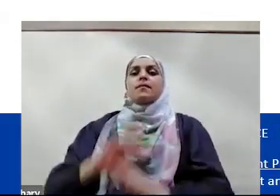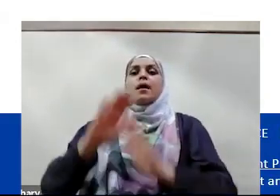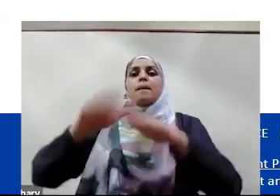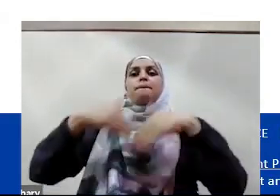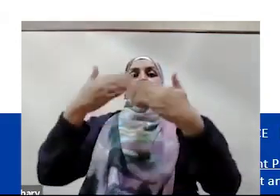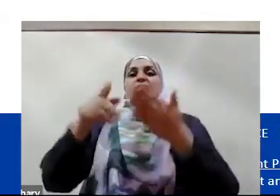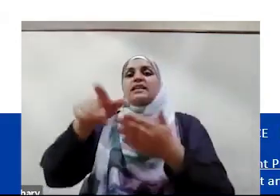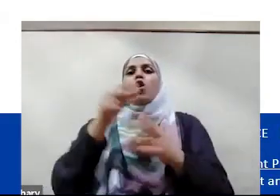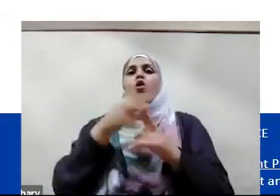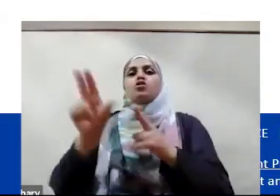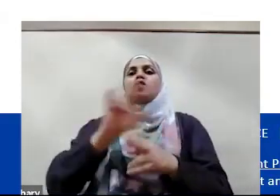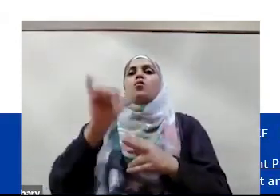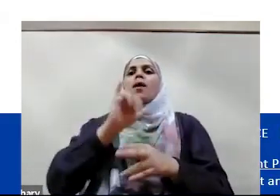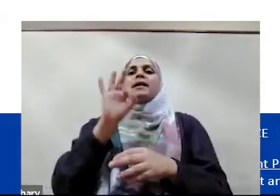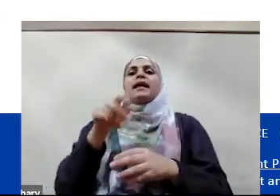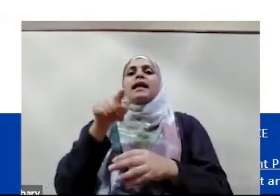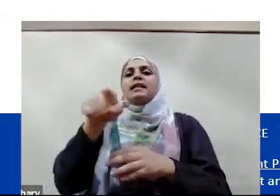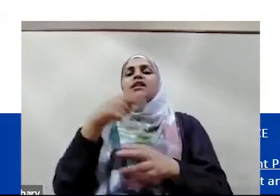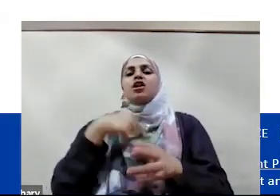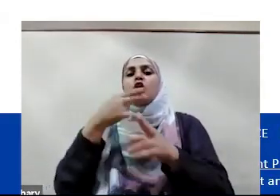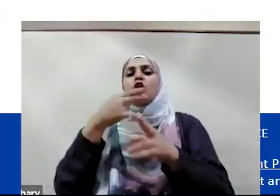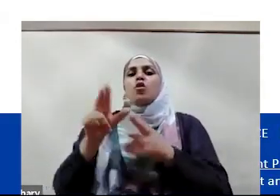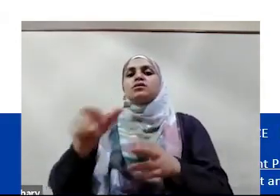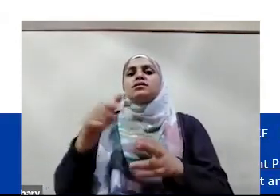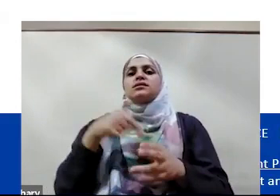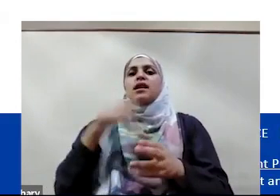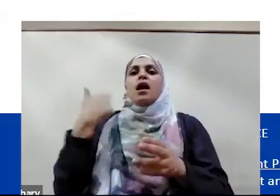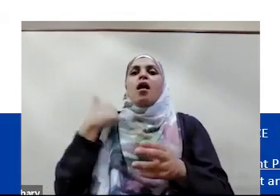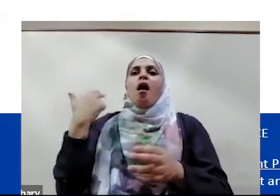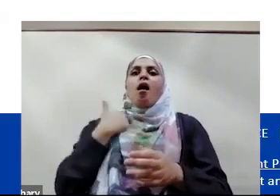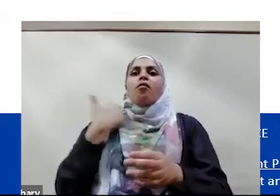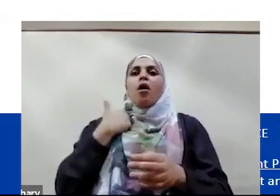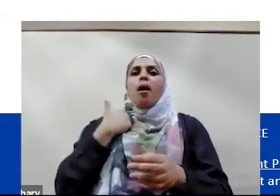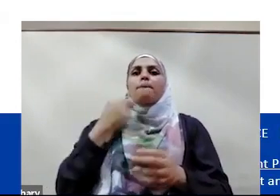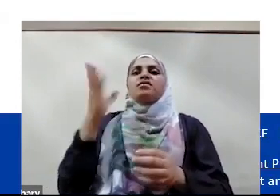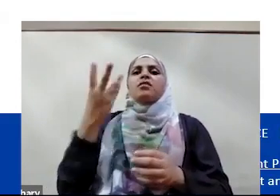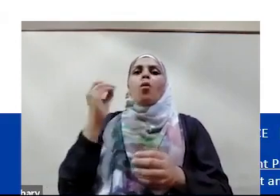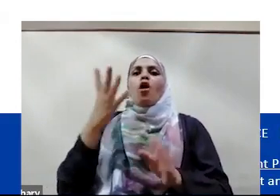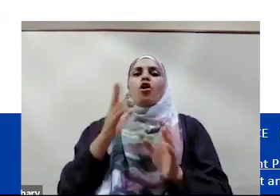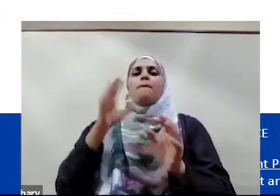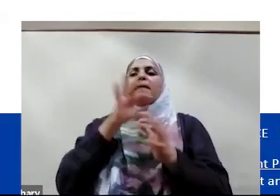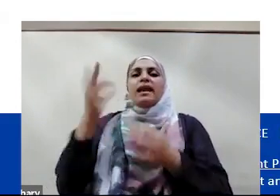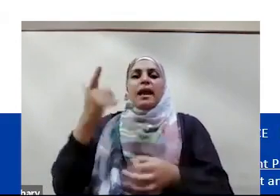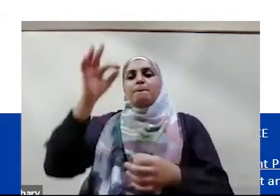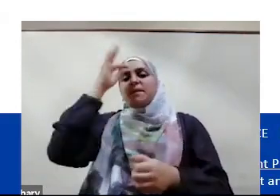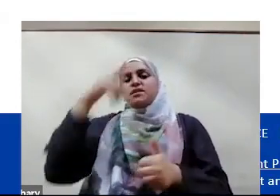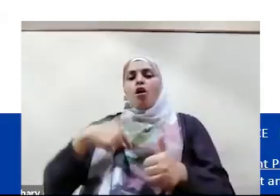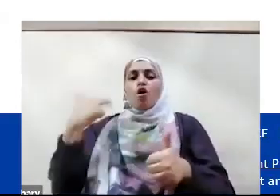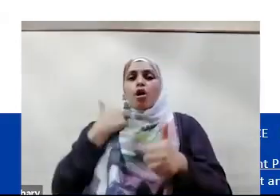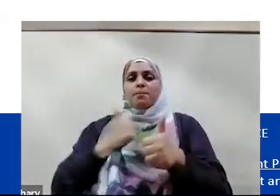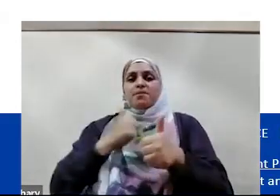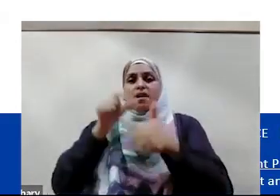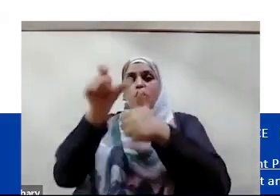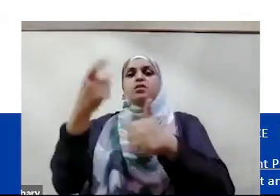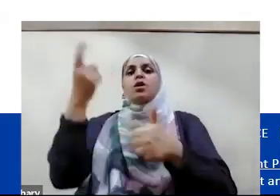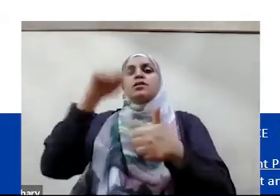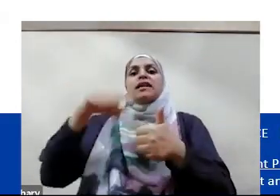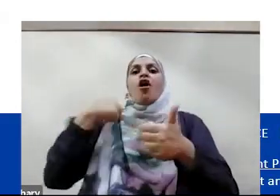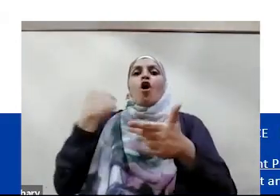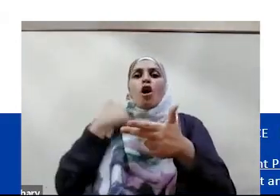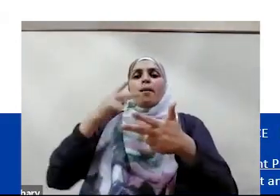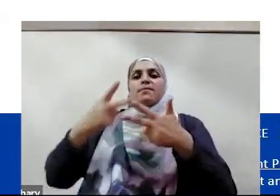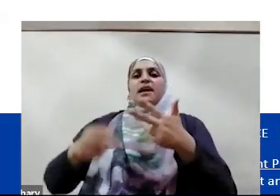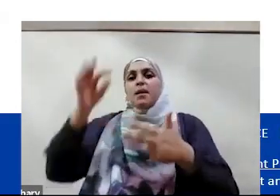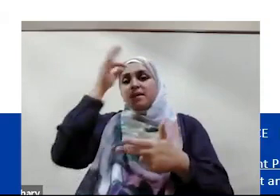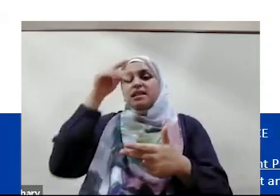جزء مهم قوي، وهو جزء الامرجنسي كونتاكت. الامرجنسي كونتاكت ده هو الشخص اللي لو حصل اي حاجة واحنا مش